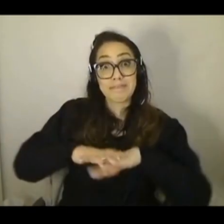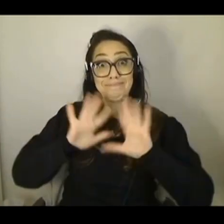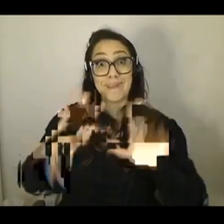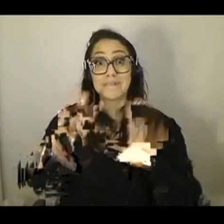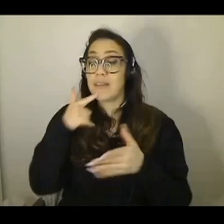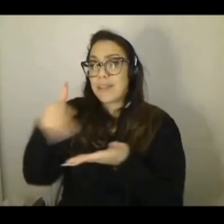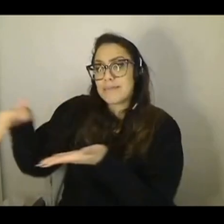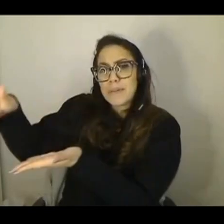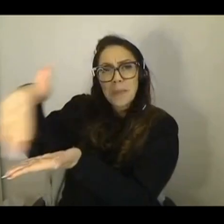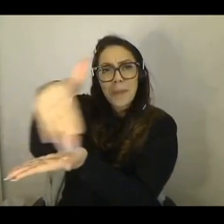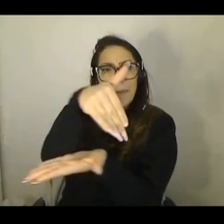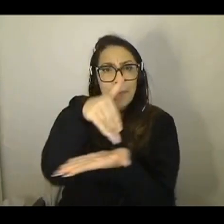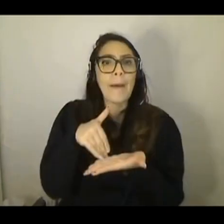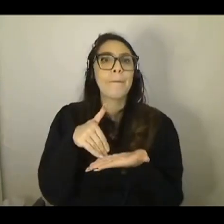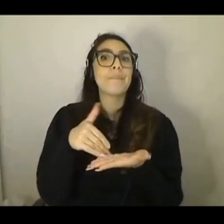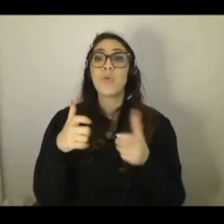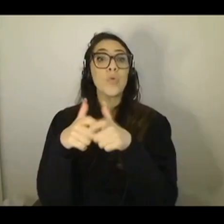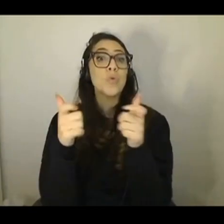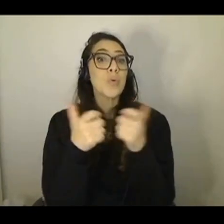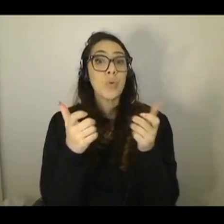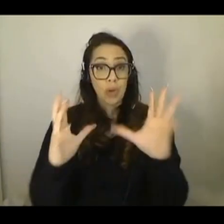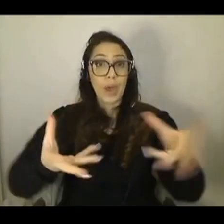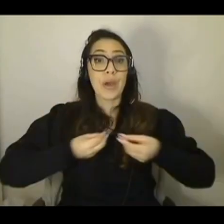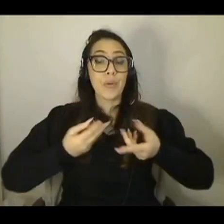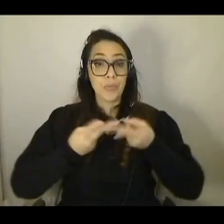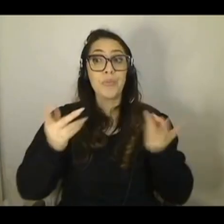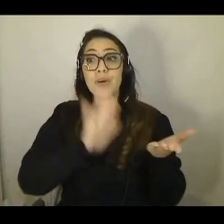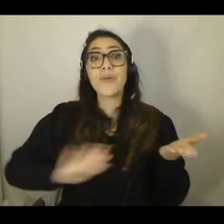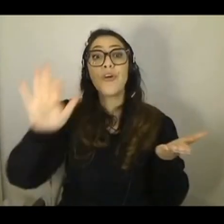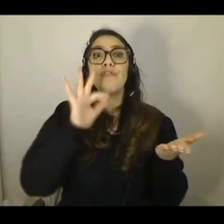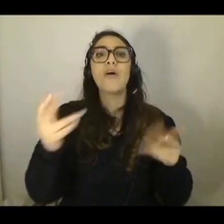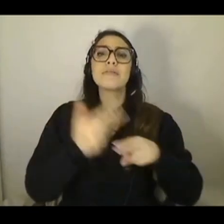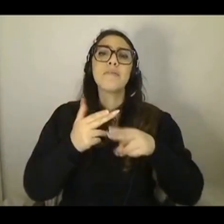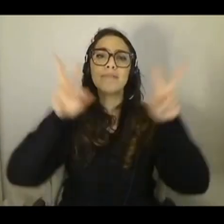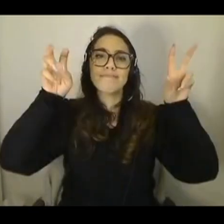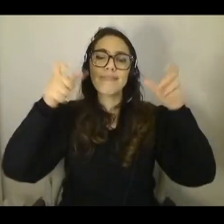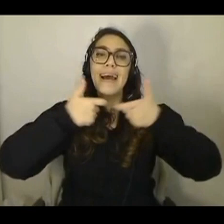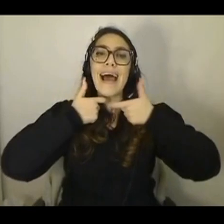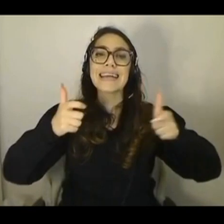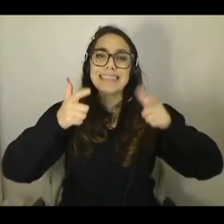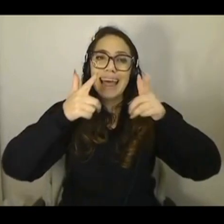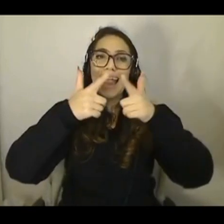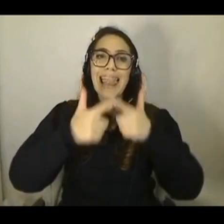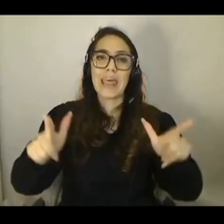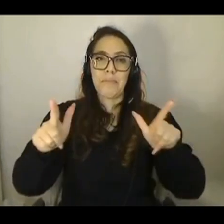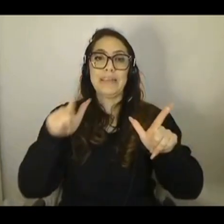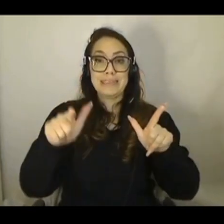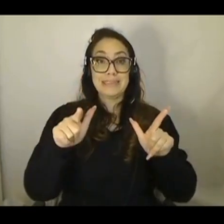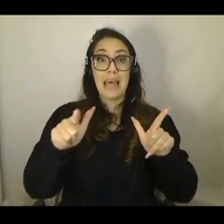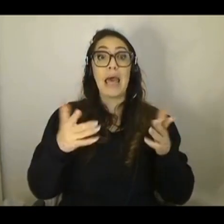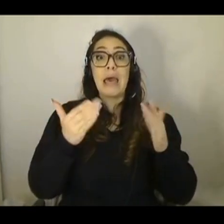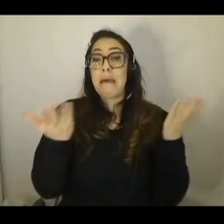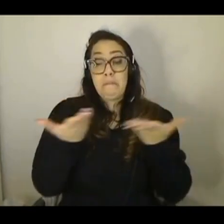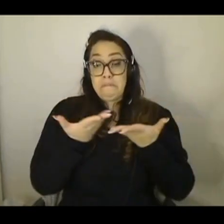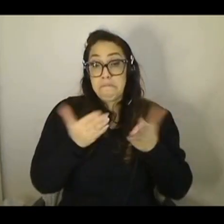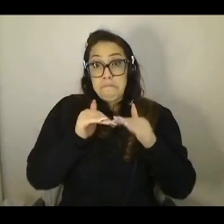rassemble beaucoup d'établissements recevant du public en France, qui s'appelle Accès Libre. Et c'est une plateforme collaborative, donc toute